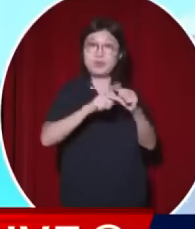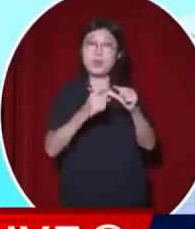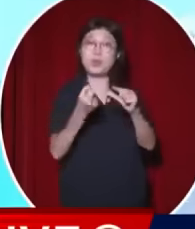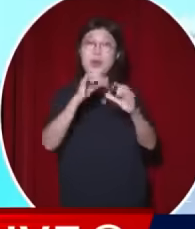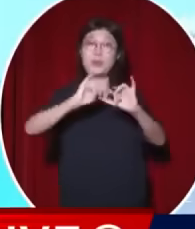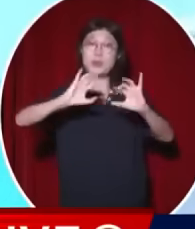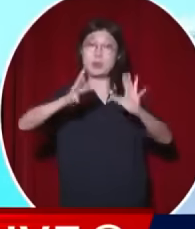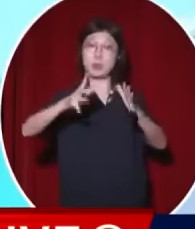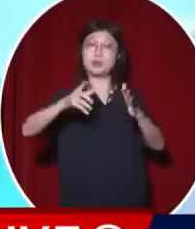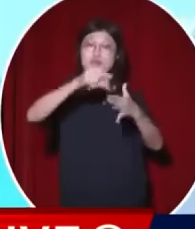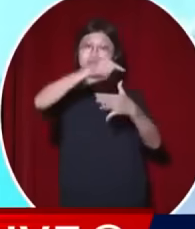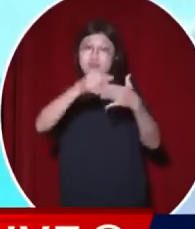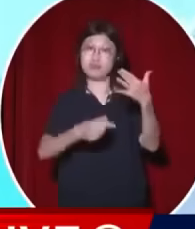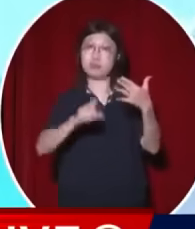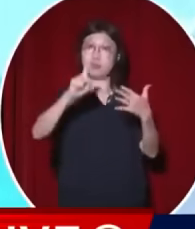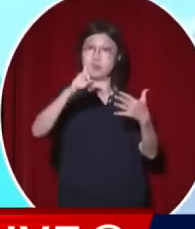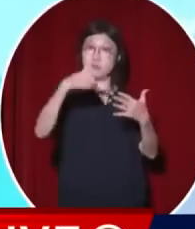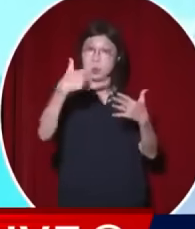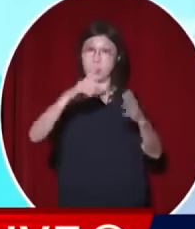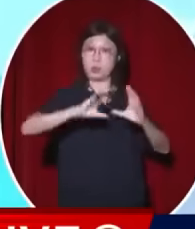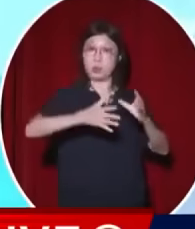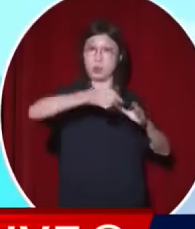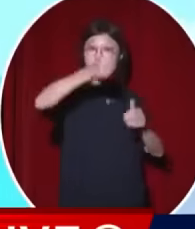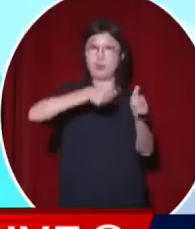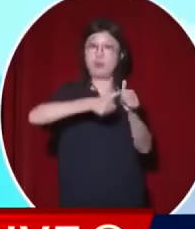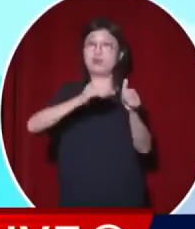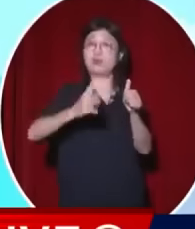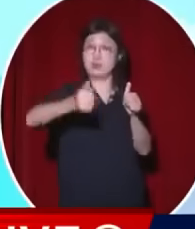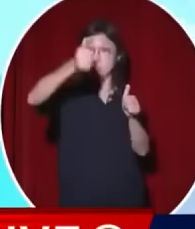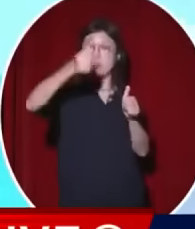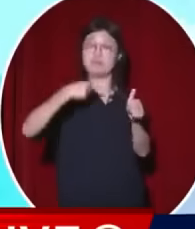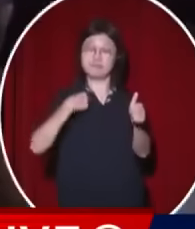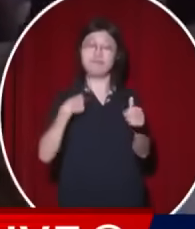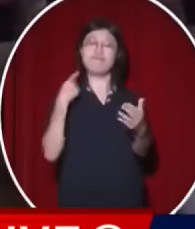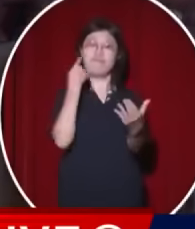第16任总统、副总统。